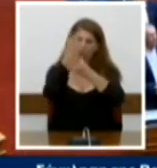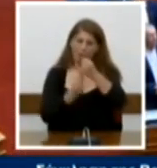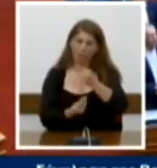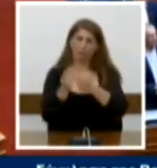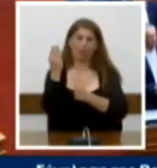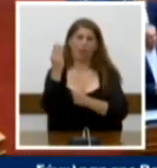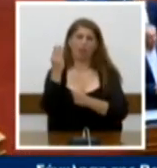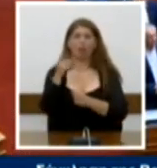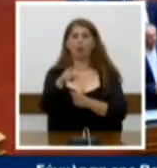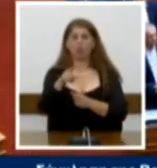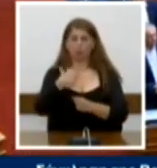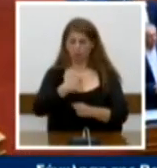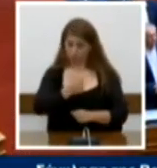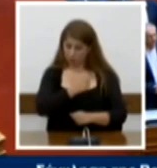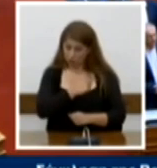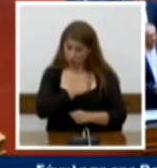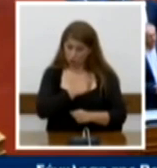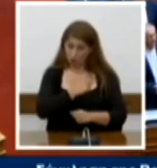στην πατρίδα.